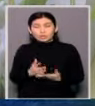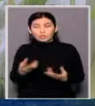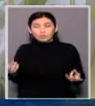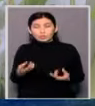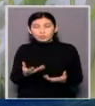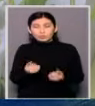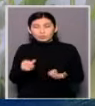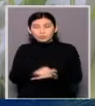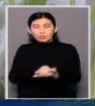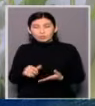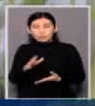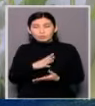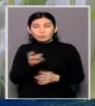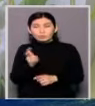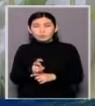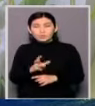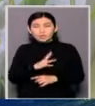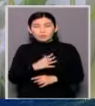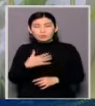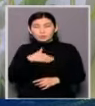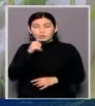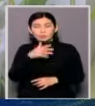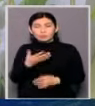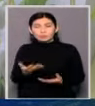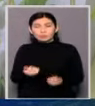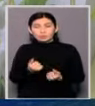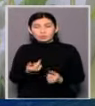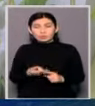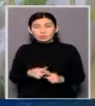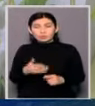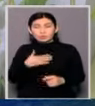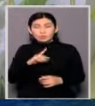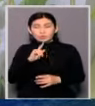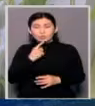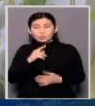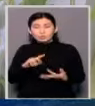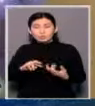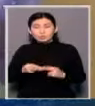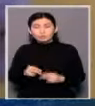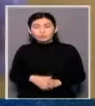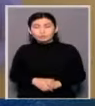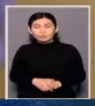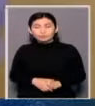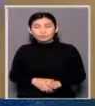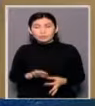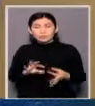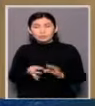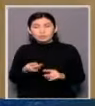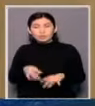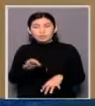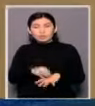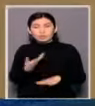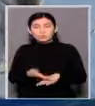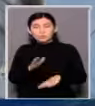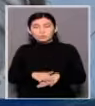Нужно получить квоту, чтобы посетить его. Мы не можем ее получить. Это для нас сложный вопрос. В целом, аутизм – это